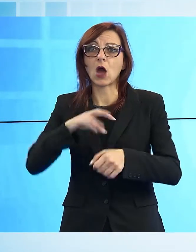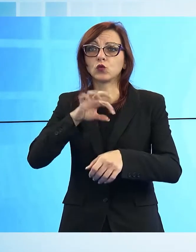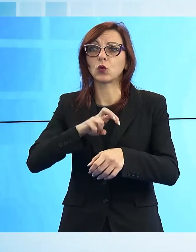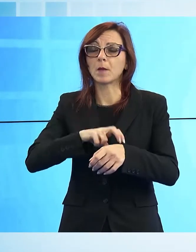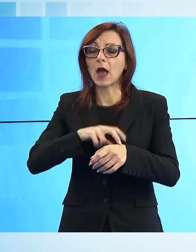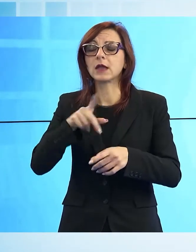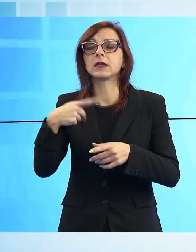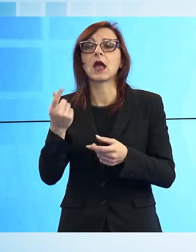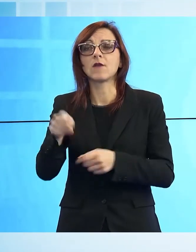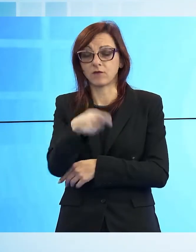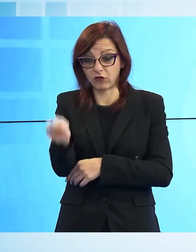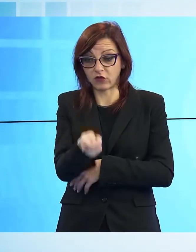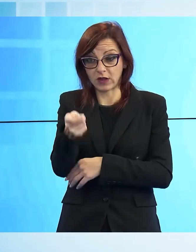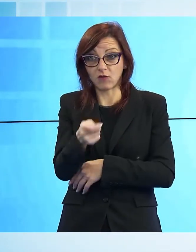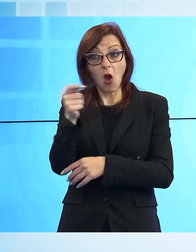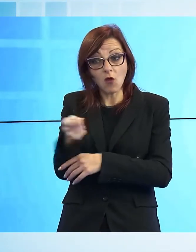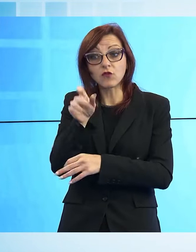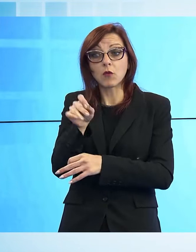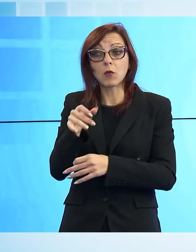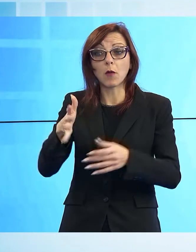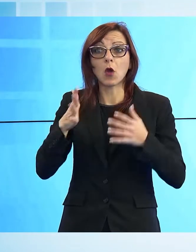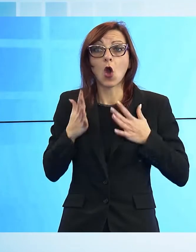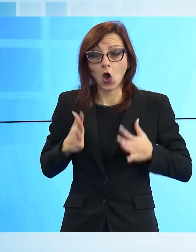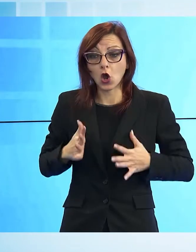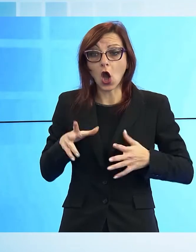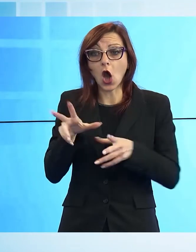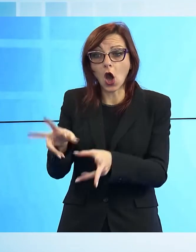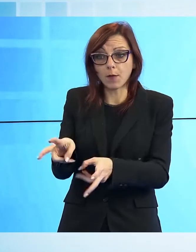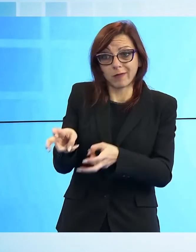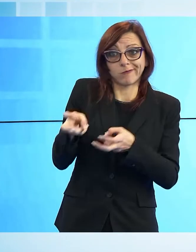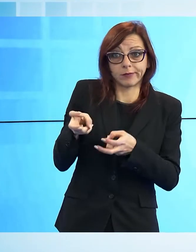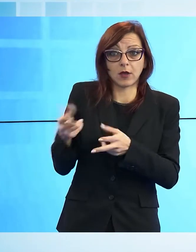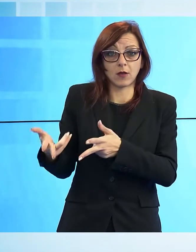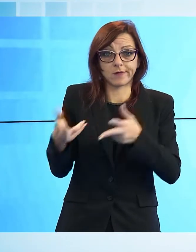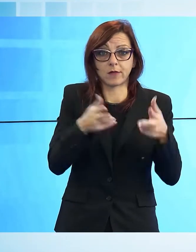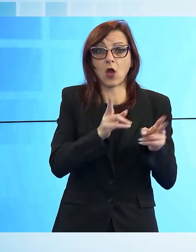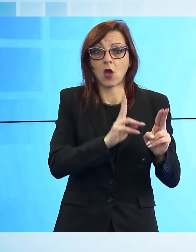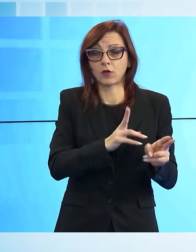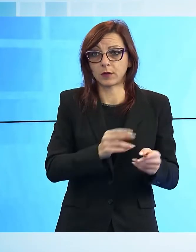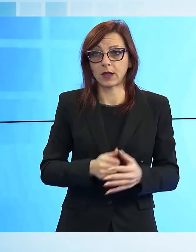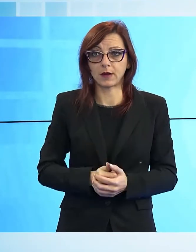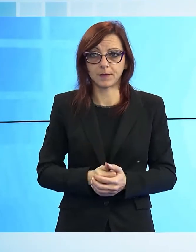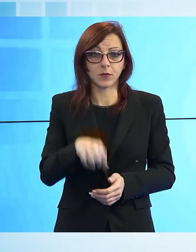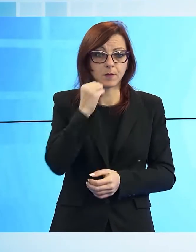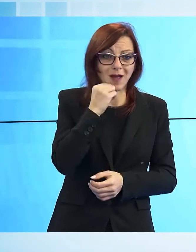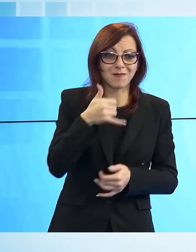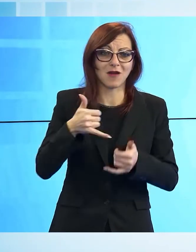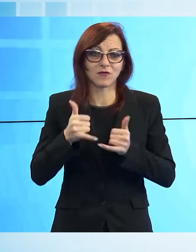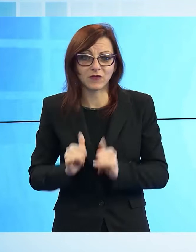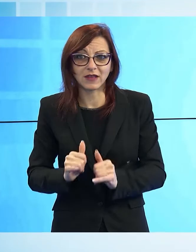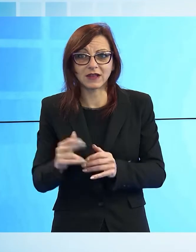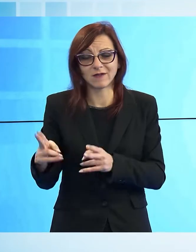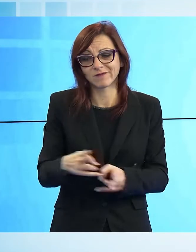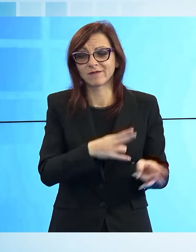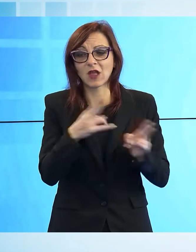vigili del fuoco, che hanno provveduto ad estrarre le ferite dall'auto e consegnarle ai sanitari. Madre e figlia sono state dunque